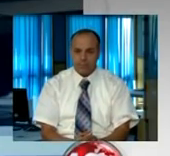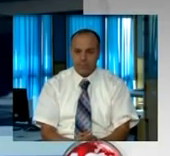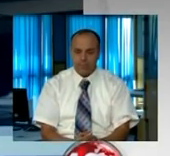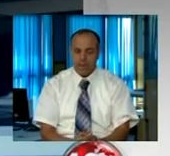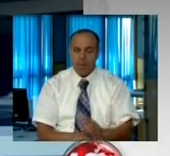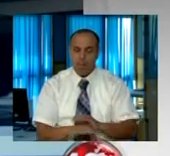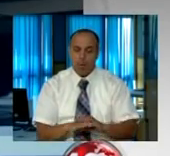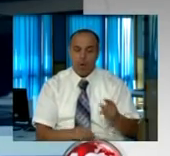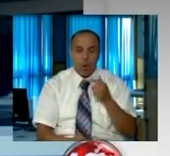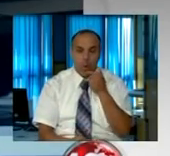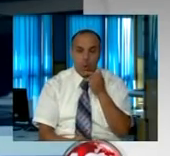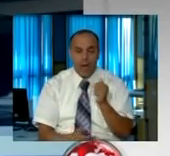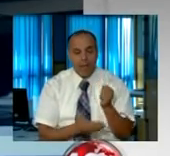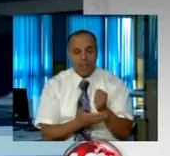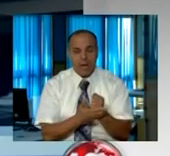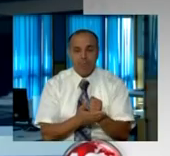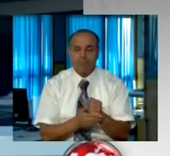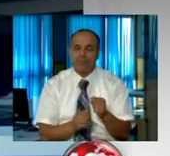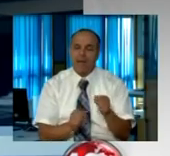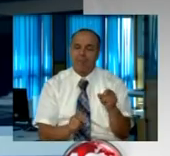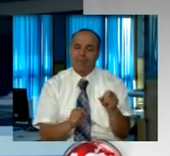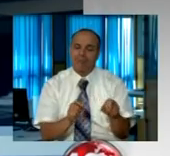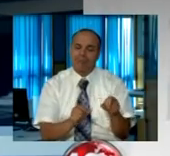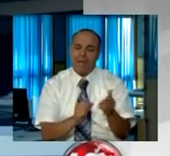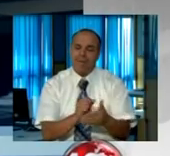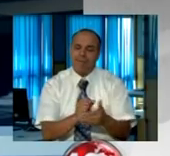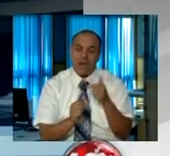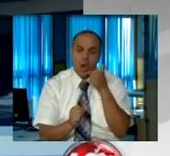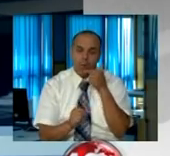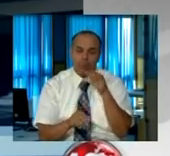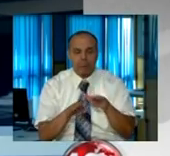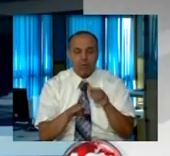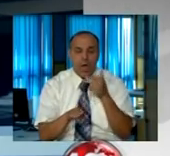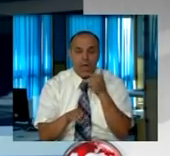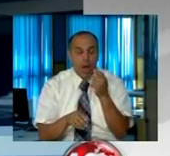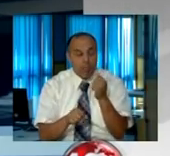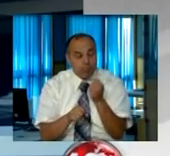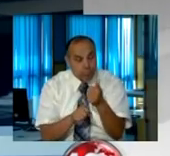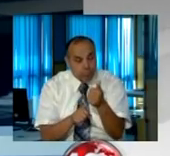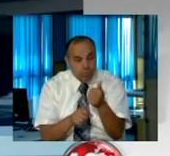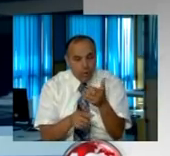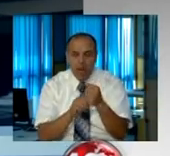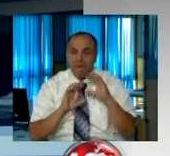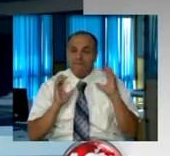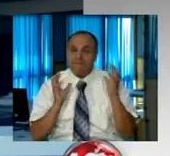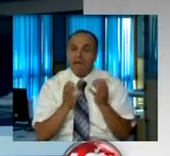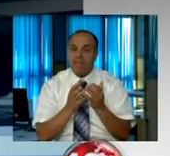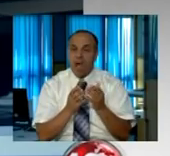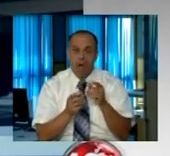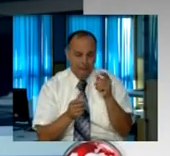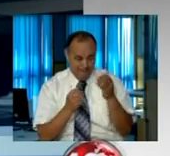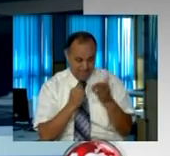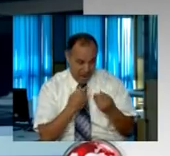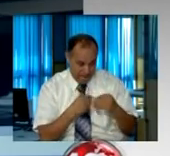في موضوع آخر، وفي إطار دعم المنتوج الفلاحي التونسي وفق مقاييس تضمن الجودة، احتضن اليوم فضاء من المنتج إلى